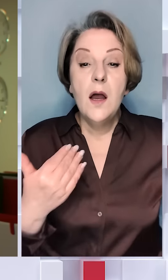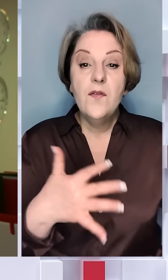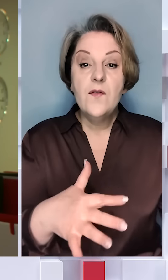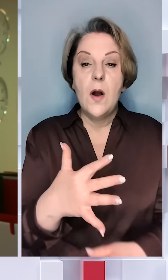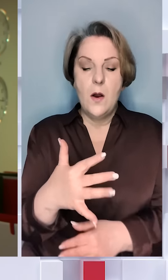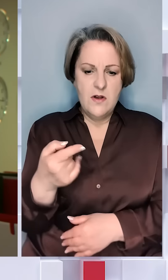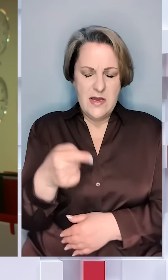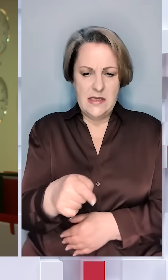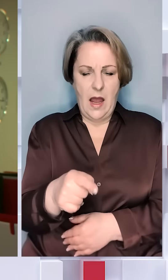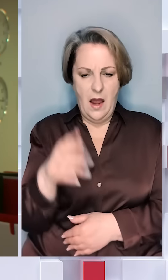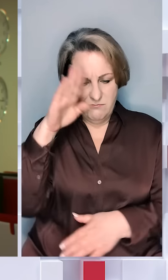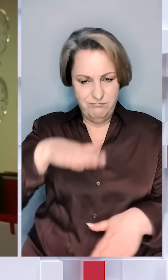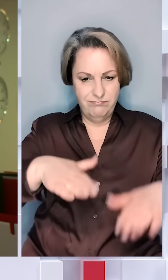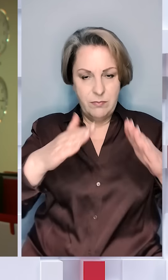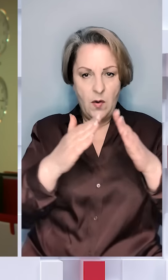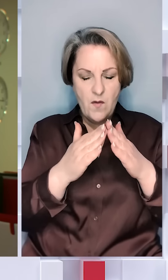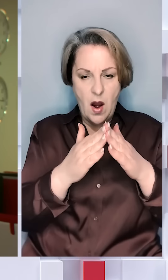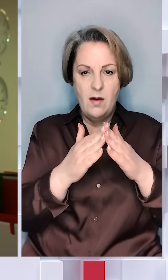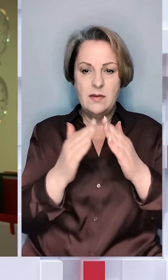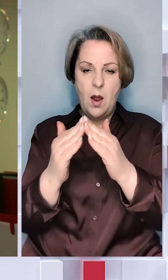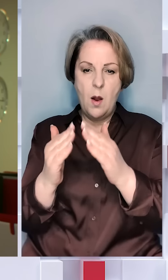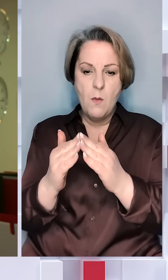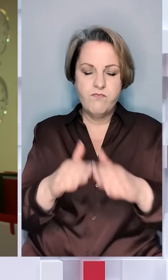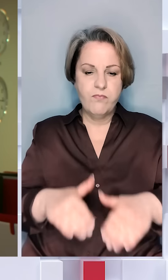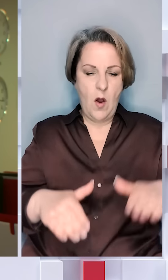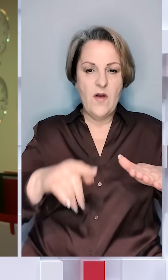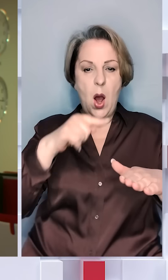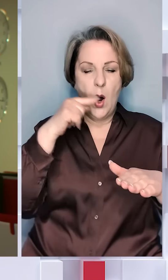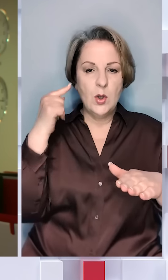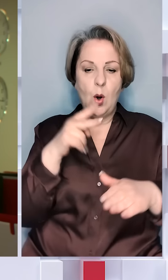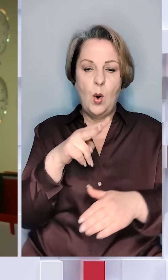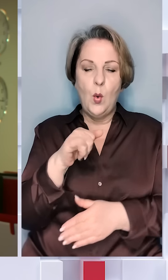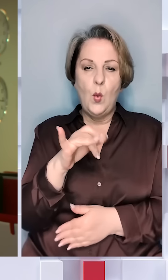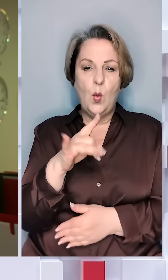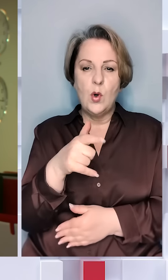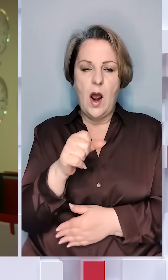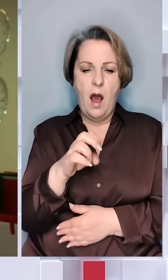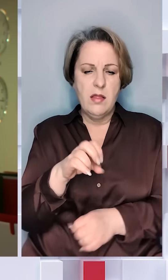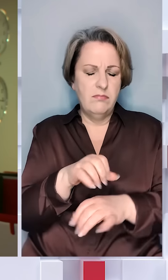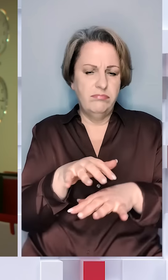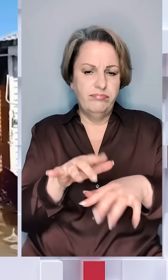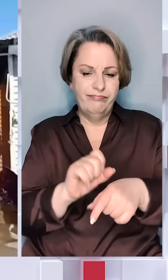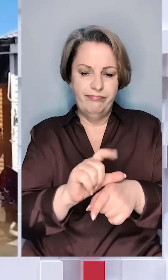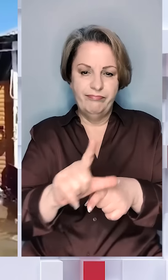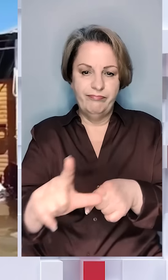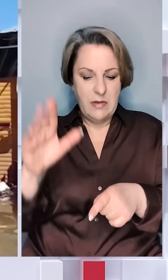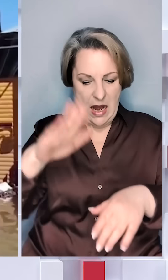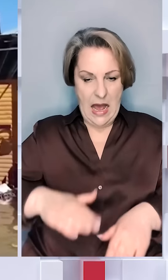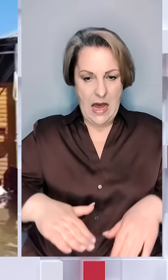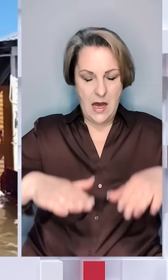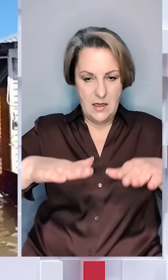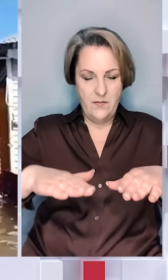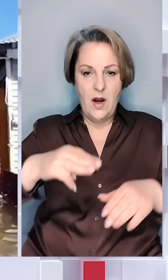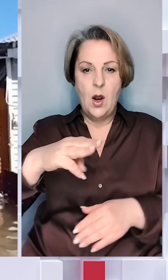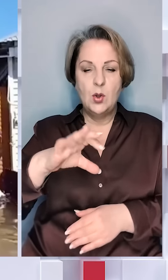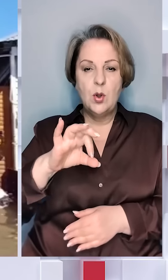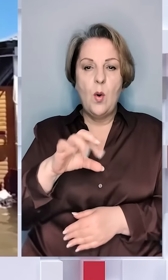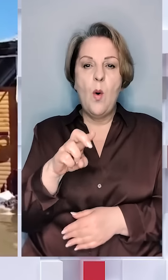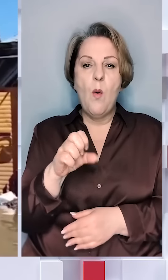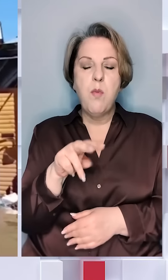Вже під 1000 затоплених будинків та обість. Повінь у російському Кургані лише набирає обертів. Рівень води у річці